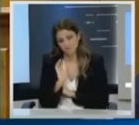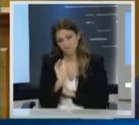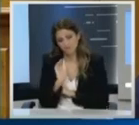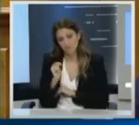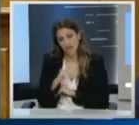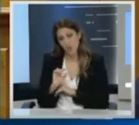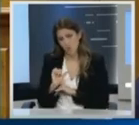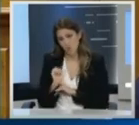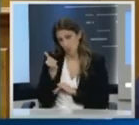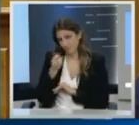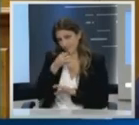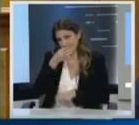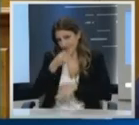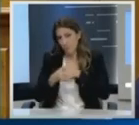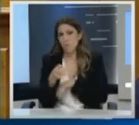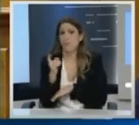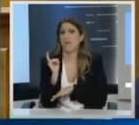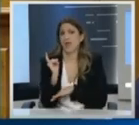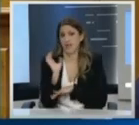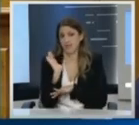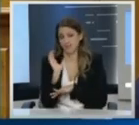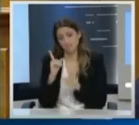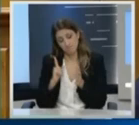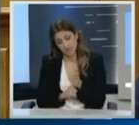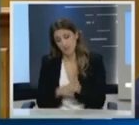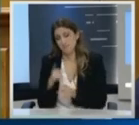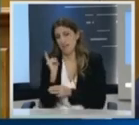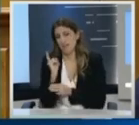Επιτρέψτε μου όμως να ξεκινήσω με μια παρατήρηση, δεν μπορώ να το αφήσω ασχολίαστο.